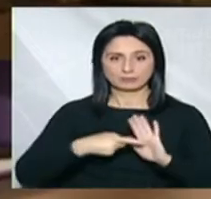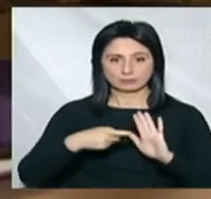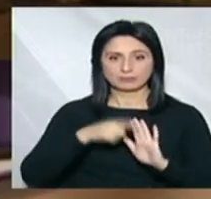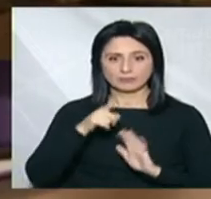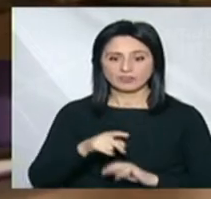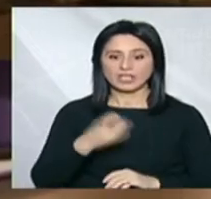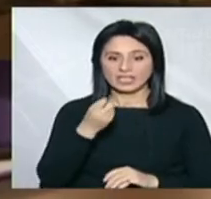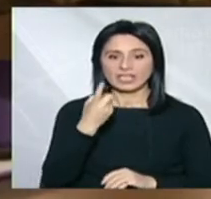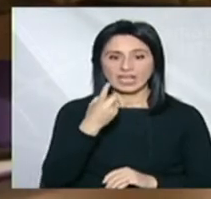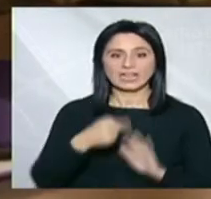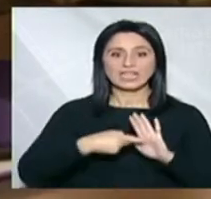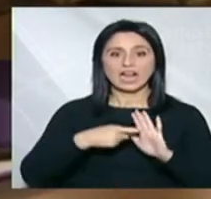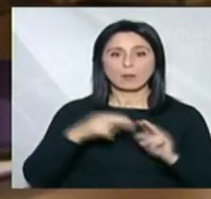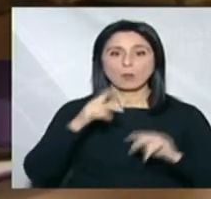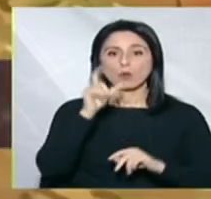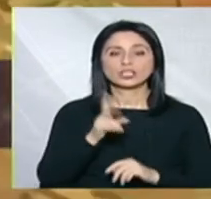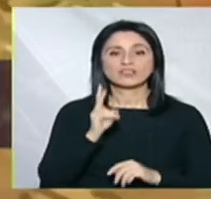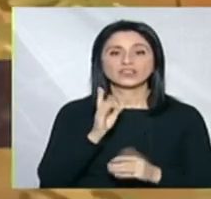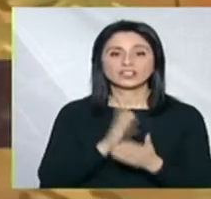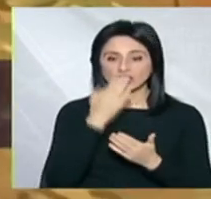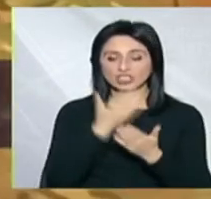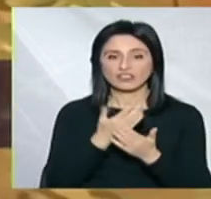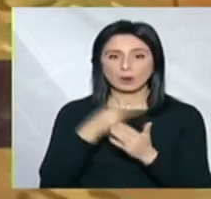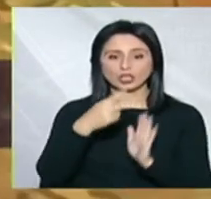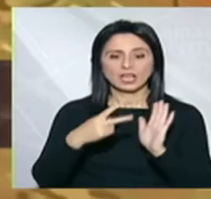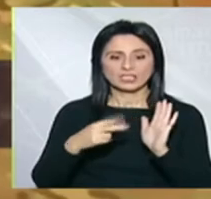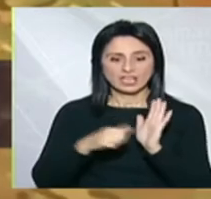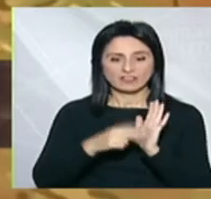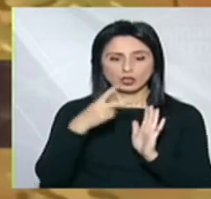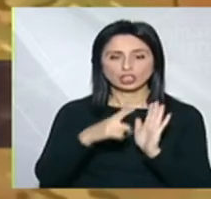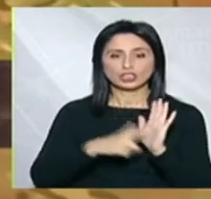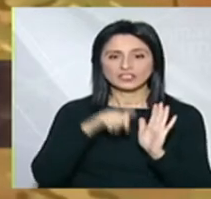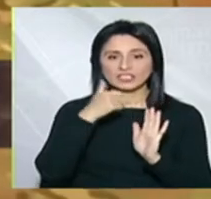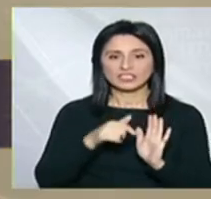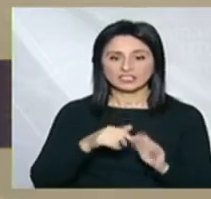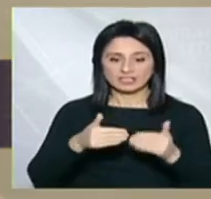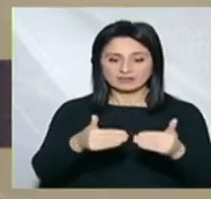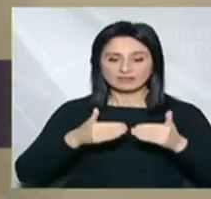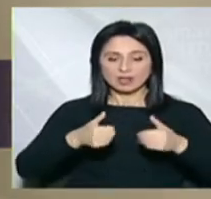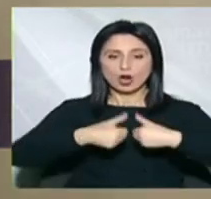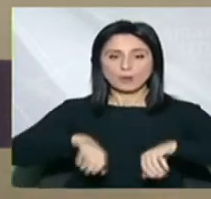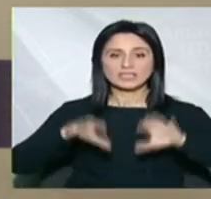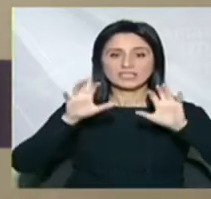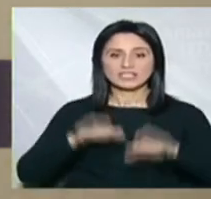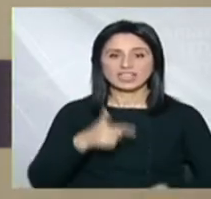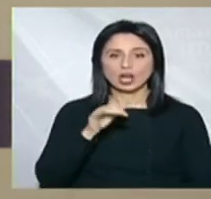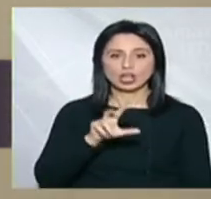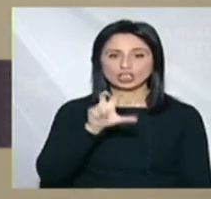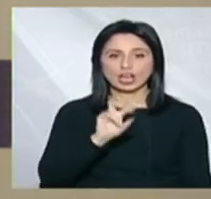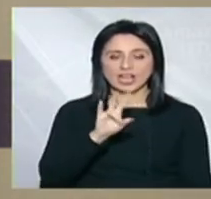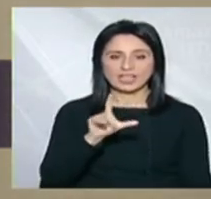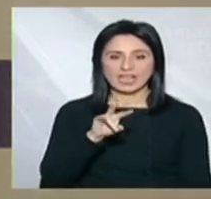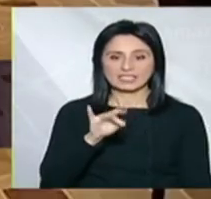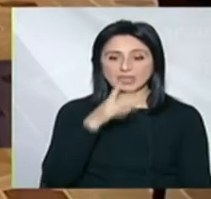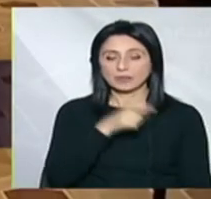Tsnobilia kidev erti gamoketquli motsmis vinaoba chveneba misa 2006-2007 tslebshi sademarkatsio komissiis tamjdomarem Georgi Janelidzem romelits